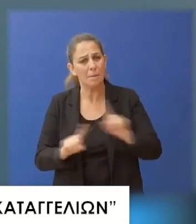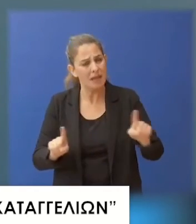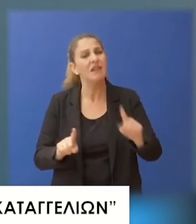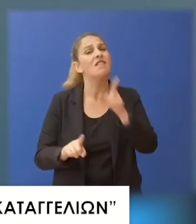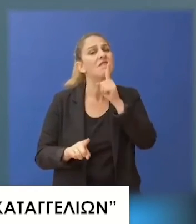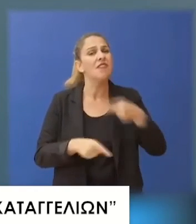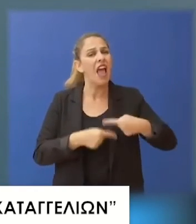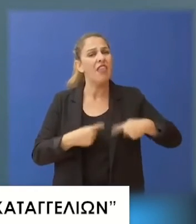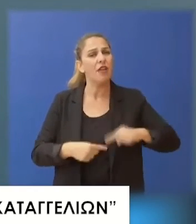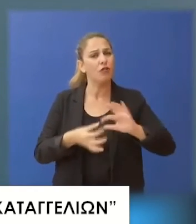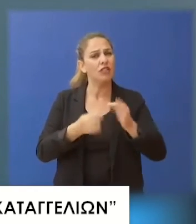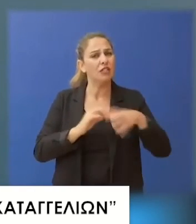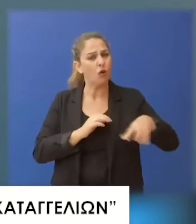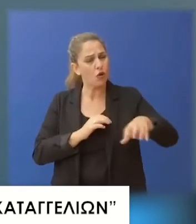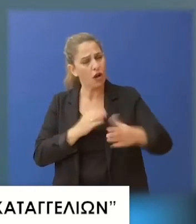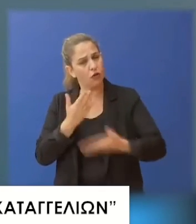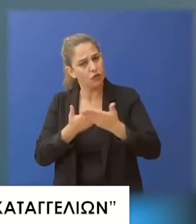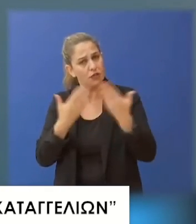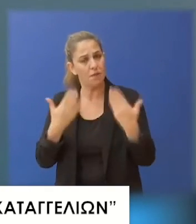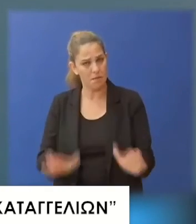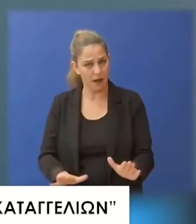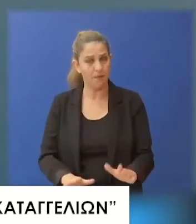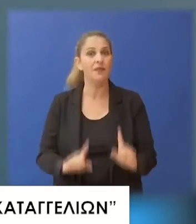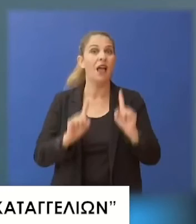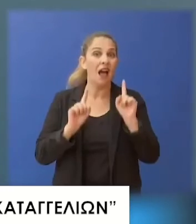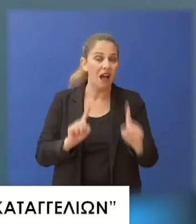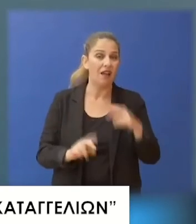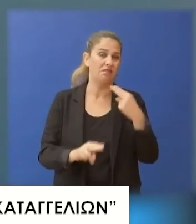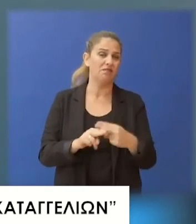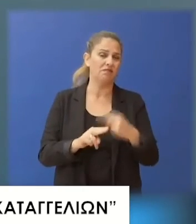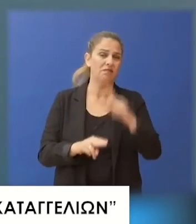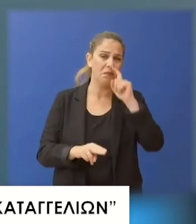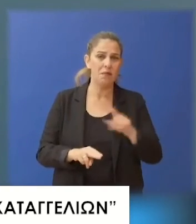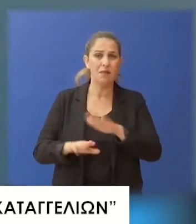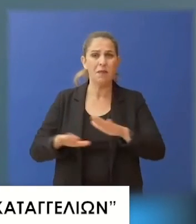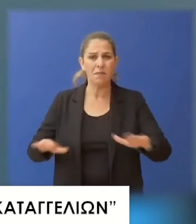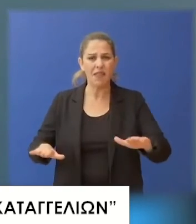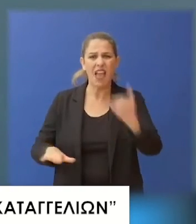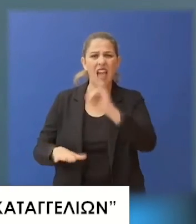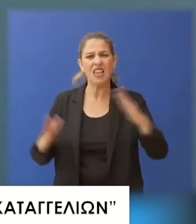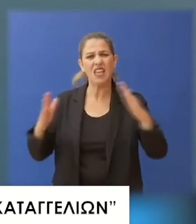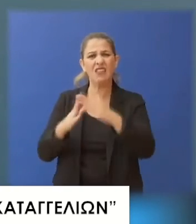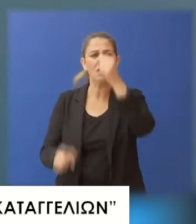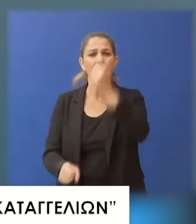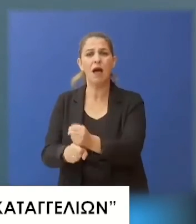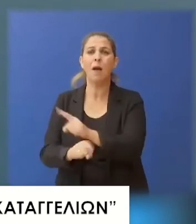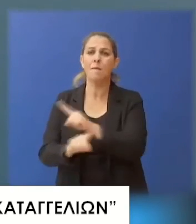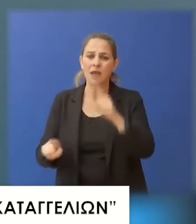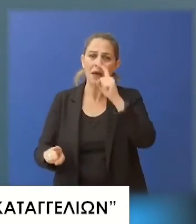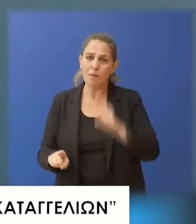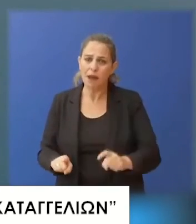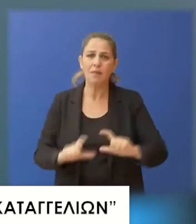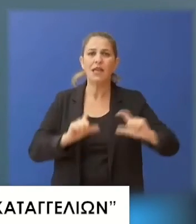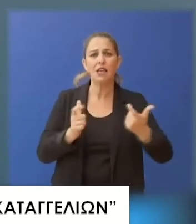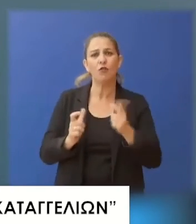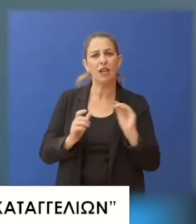όμως διεθνώς θεωρείται ότι η καλύτερη πρακτική είναι η αποδρυματοποίηση των ανηλίκων και η ενίσχυση του θεσμού της αναδόχου οικογένειας, εμείς